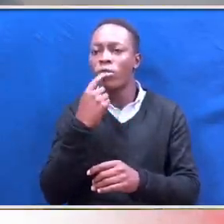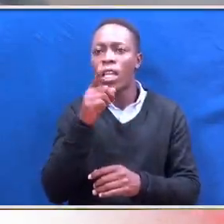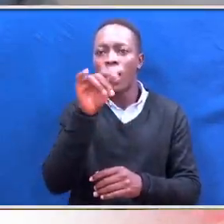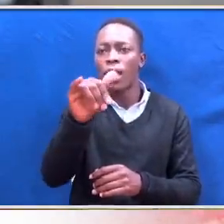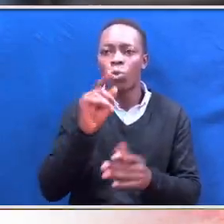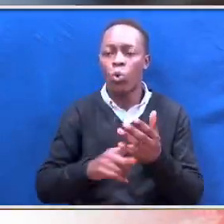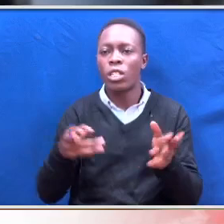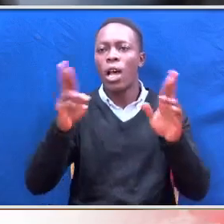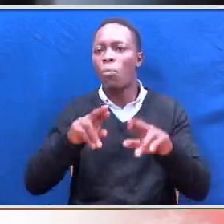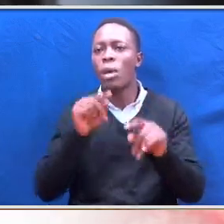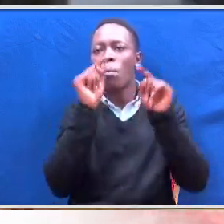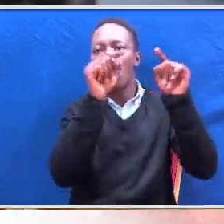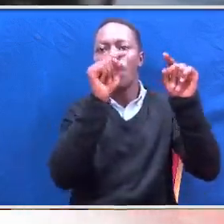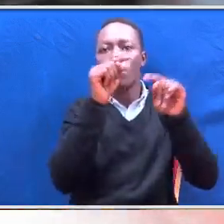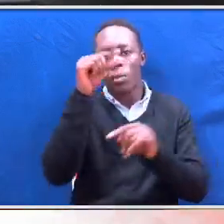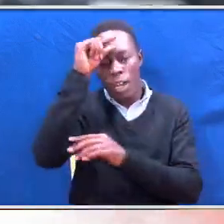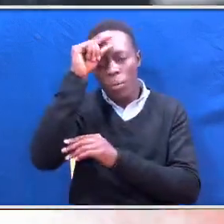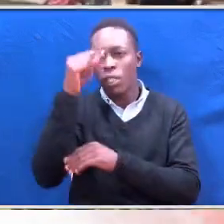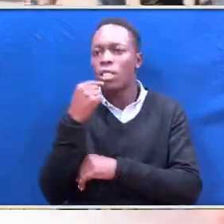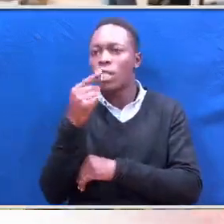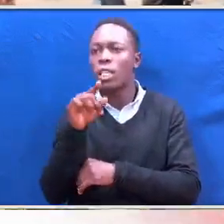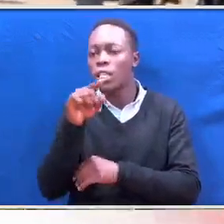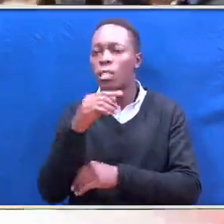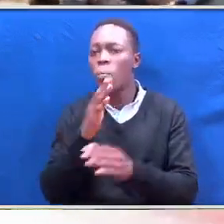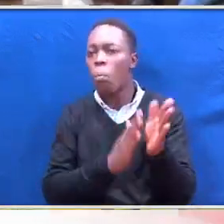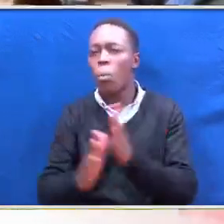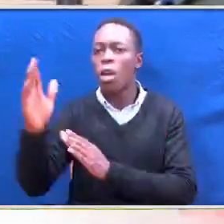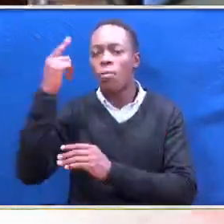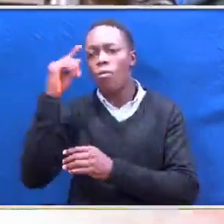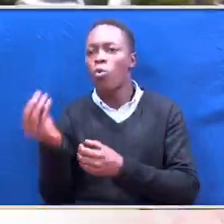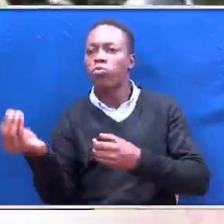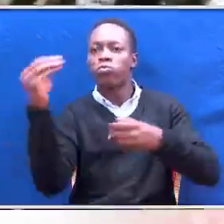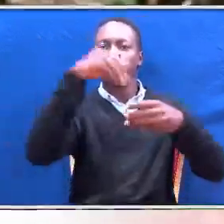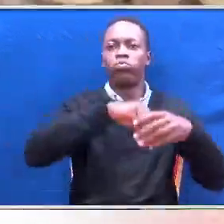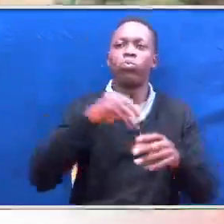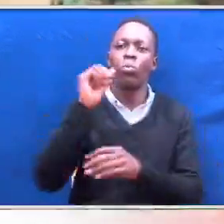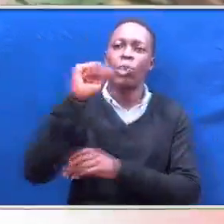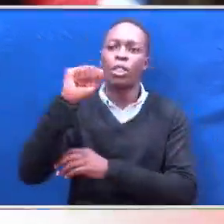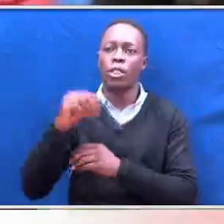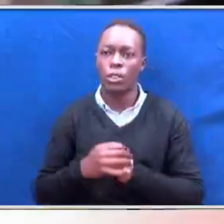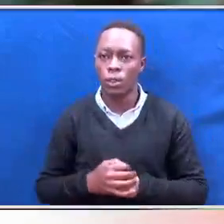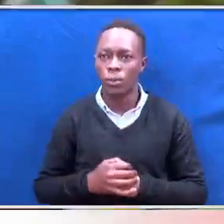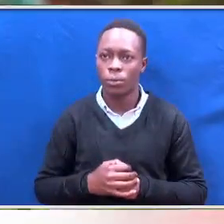na kuilaumu serikali akisema ni njama ya kuingiliwa kisiasa.